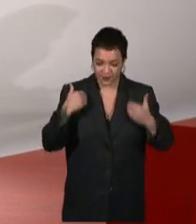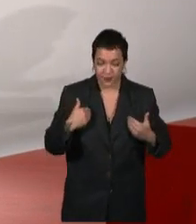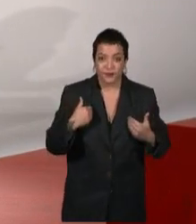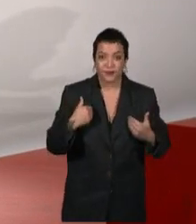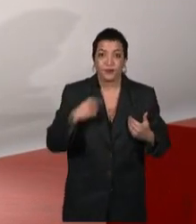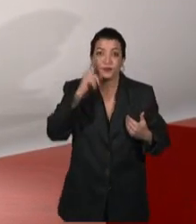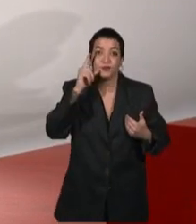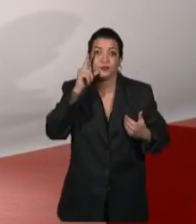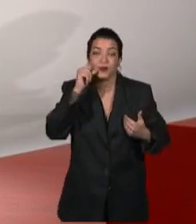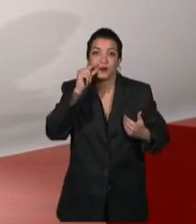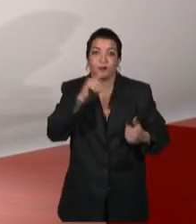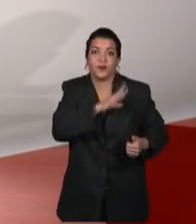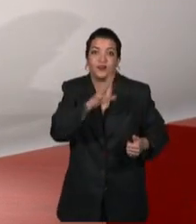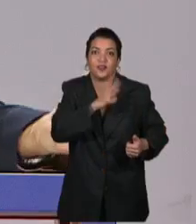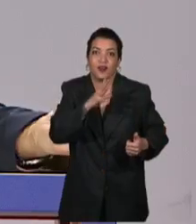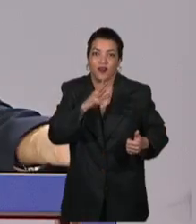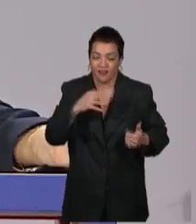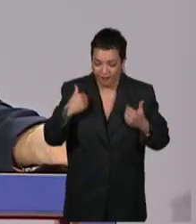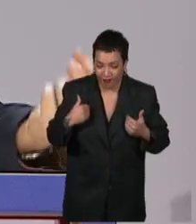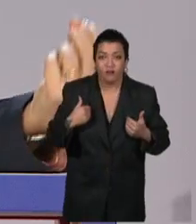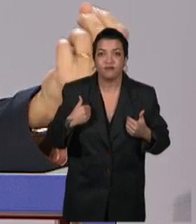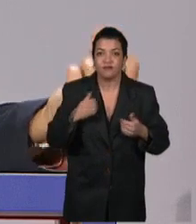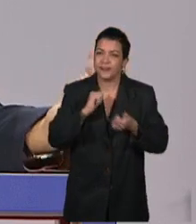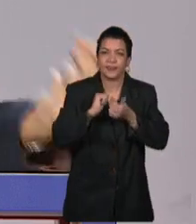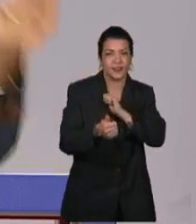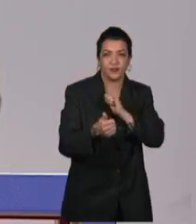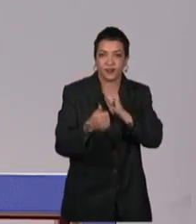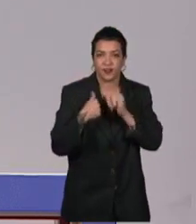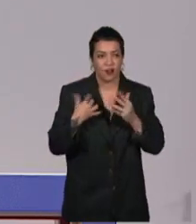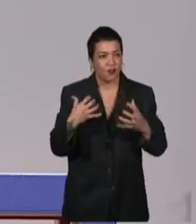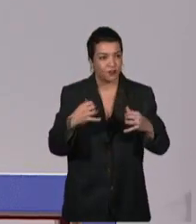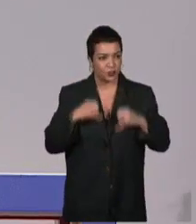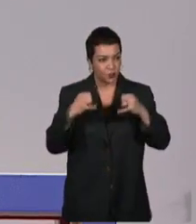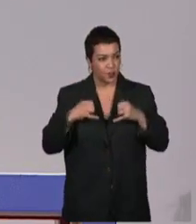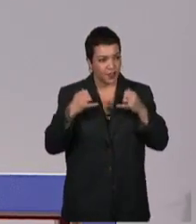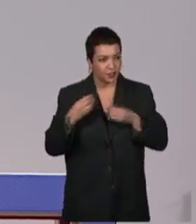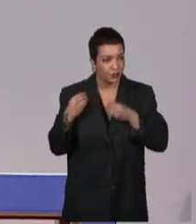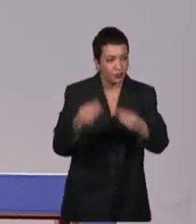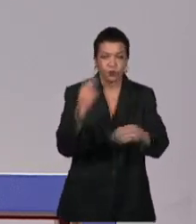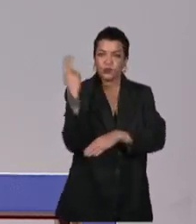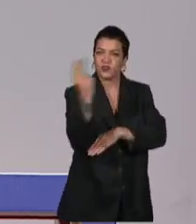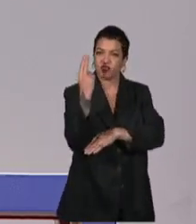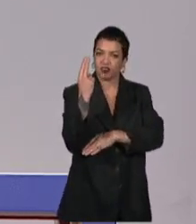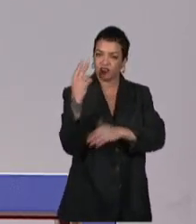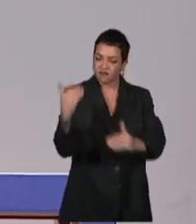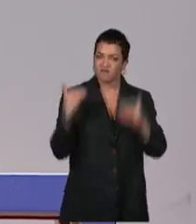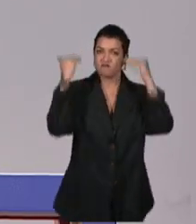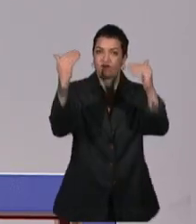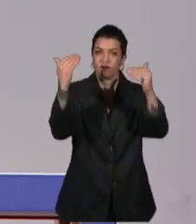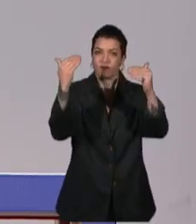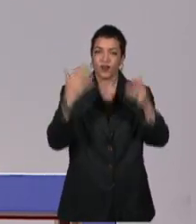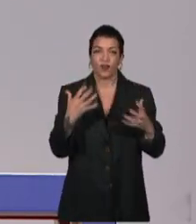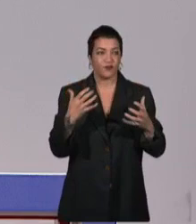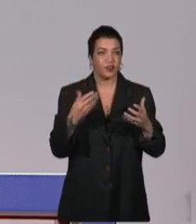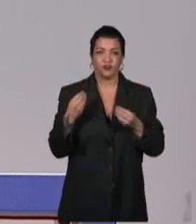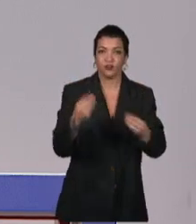j'étais, quel plus beau défi ! Donner à notre jeunesse une université digne d'elle, capable de rivaliser